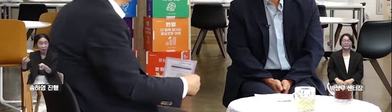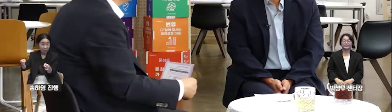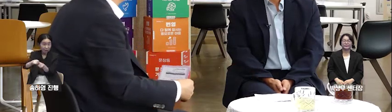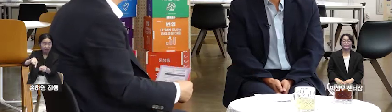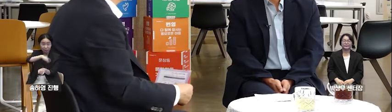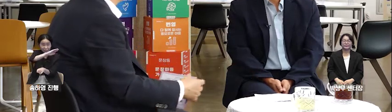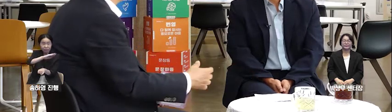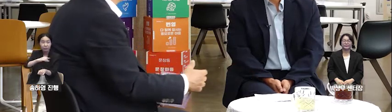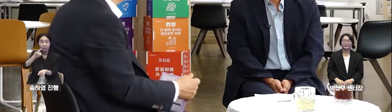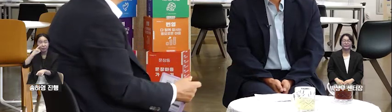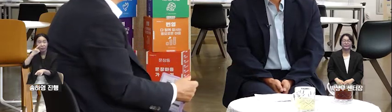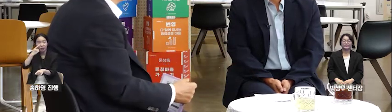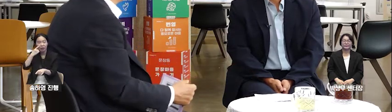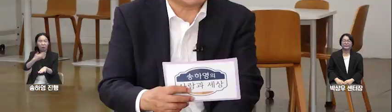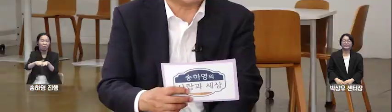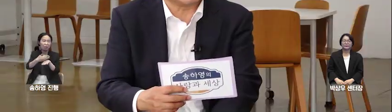되겠다.